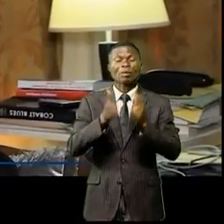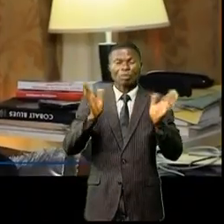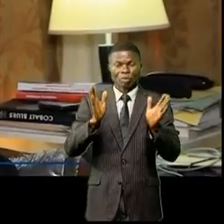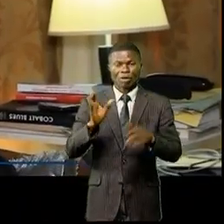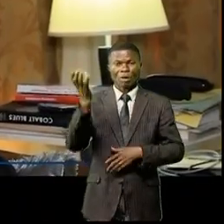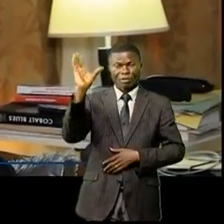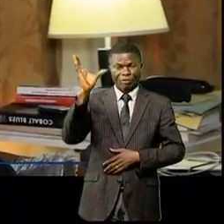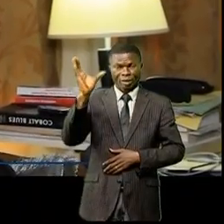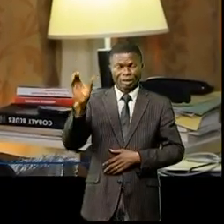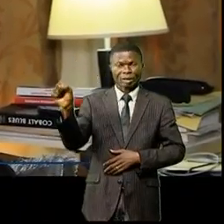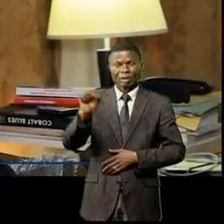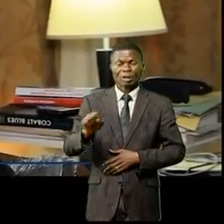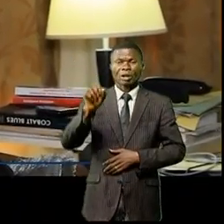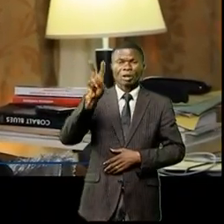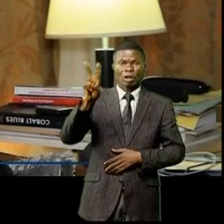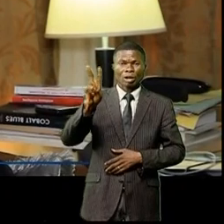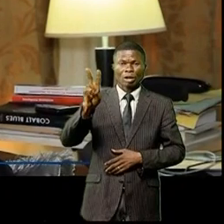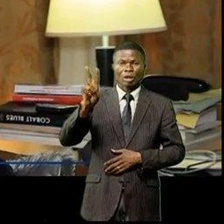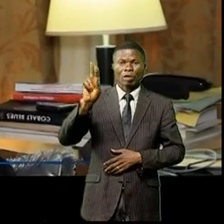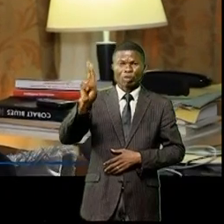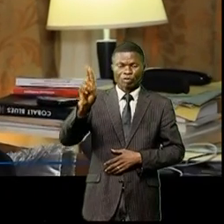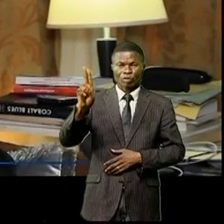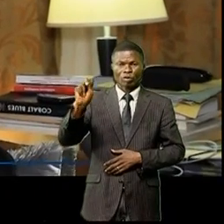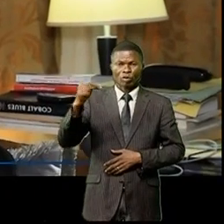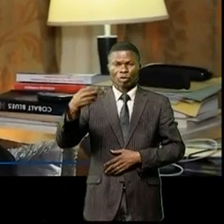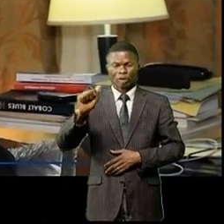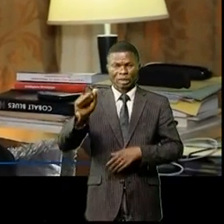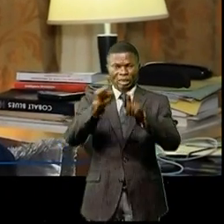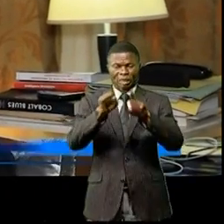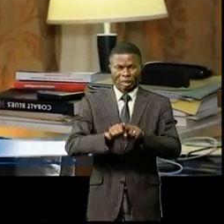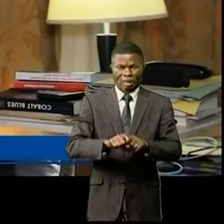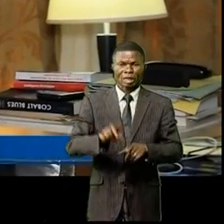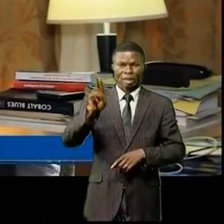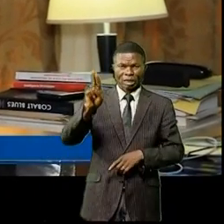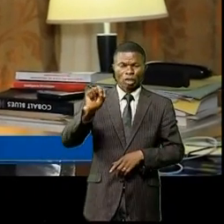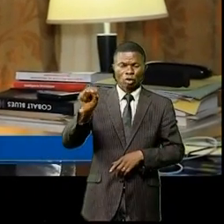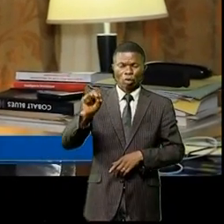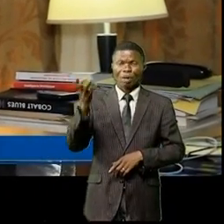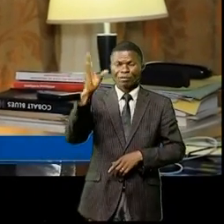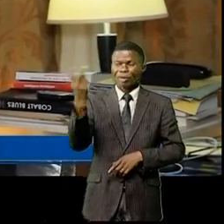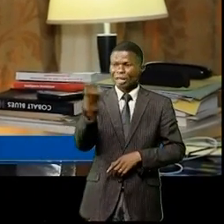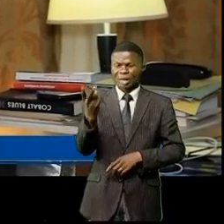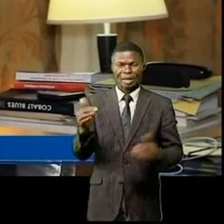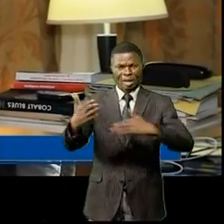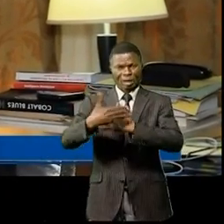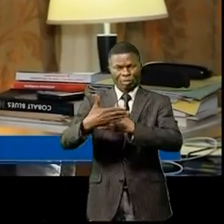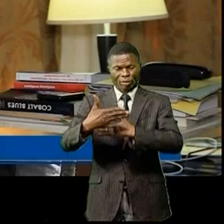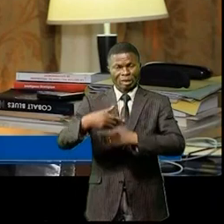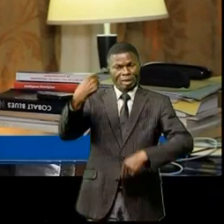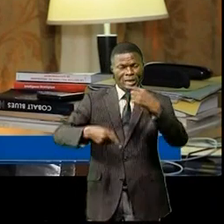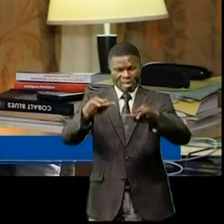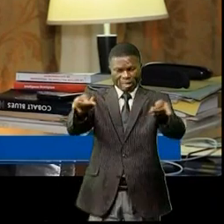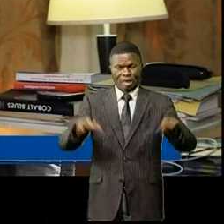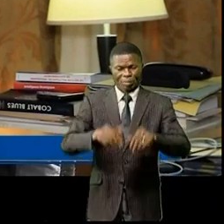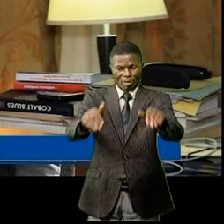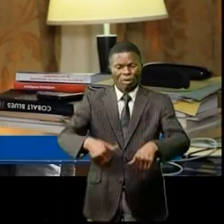de Mvungi et le secteur de Nambelo-Lorembe, 2 secteurs voisins qui se disputeraient des terrains